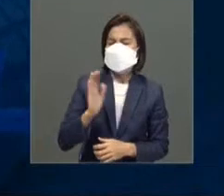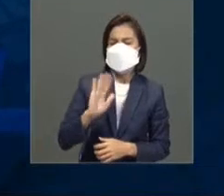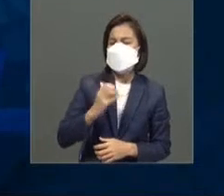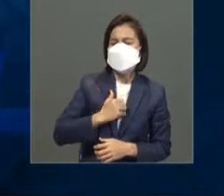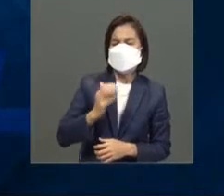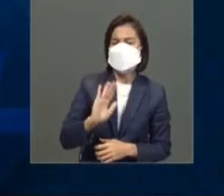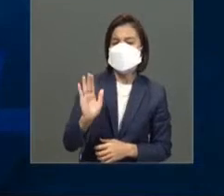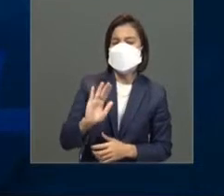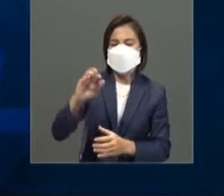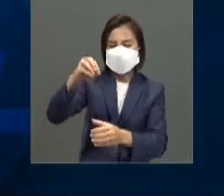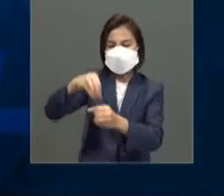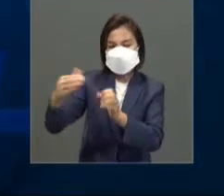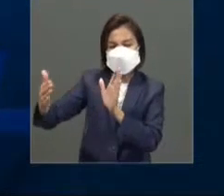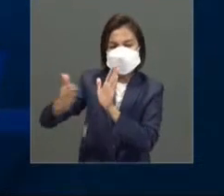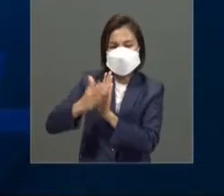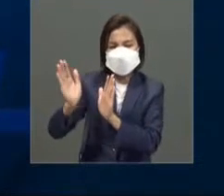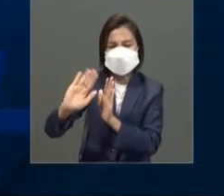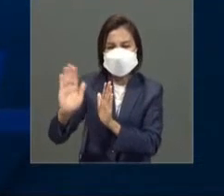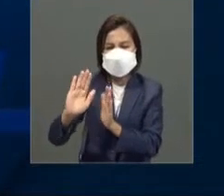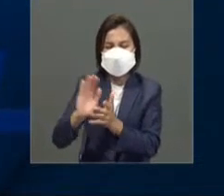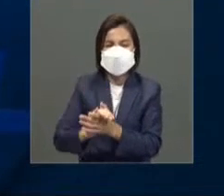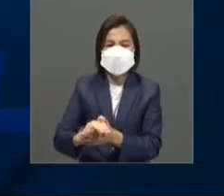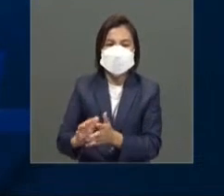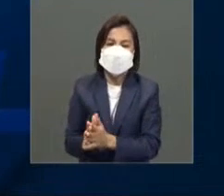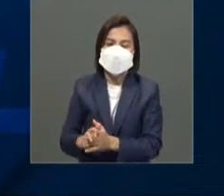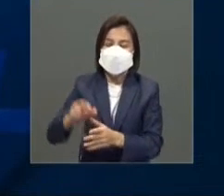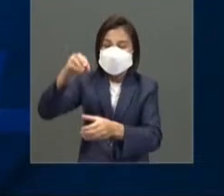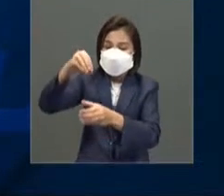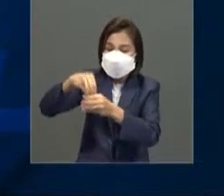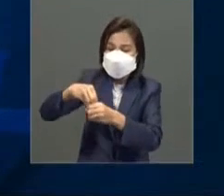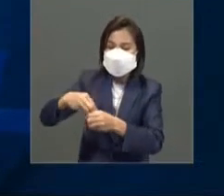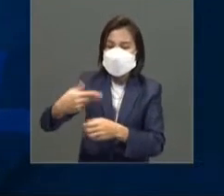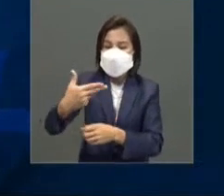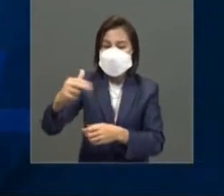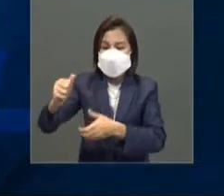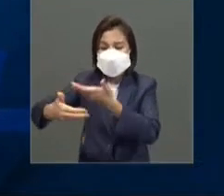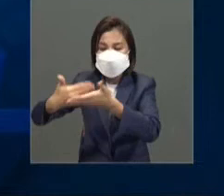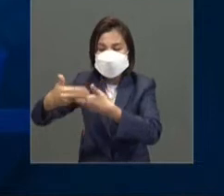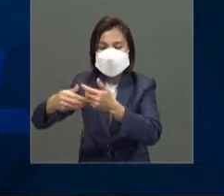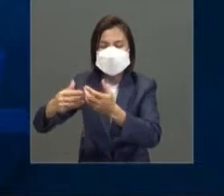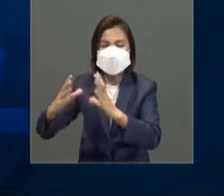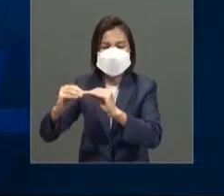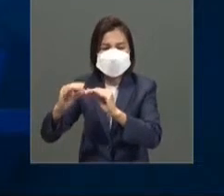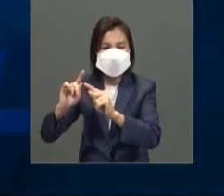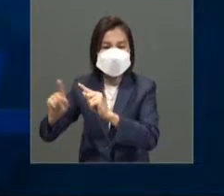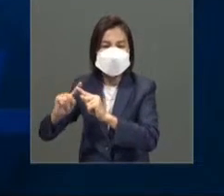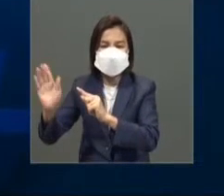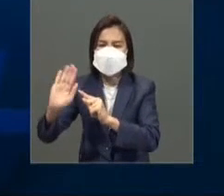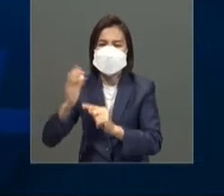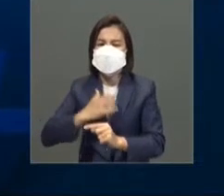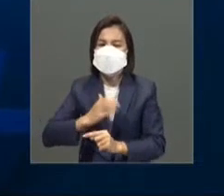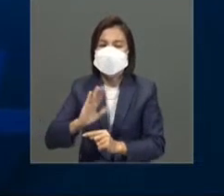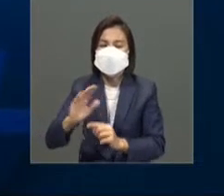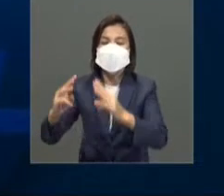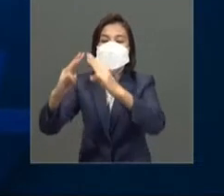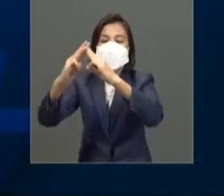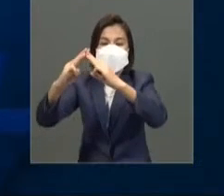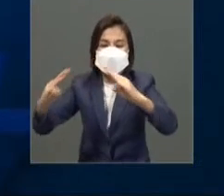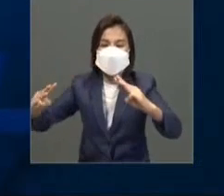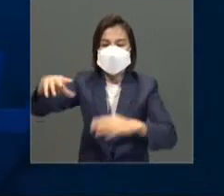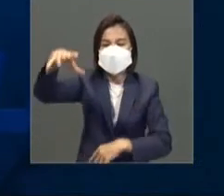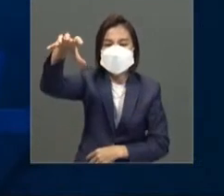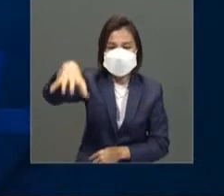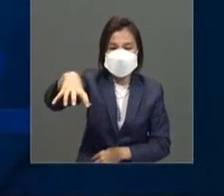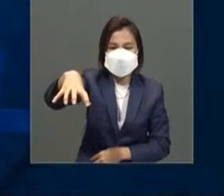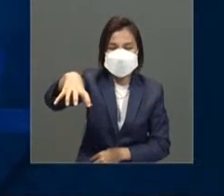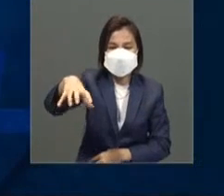พื้นที่สาธารณะไม่ว่าจะเป็นศาลาหรือประชาคมหรือทั้งหลายนะครับก็ต้องพึ่งวัดนี่แหละครับซึ่งมีพื้นที่อยู่พอสมคว